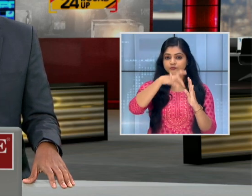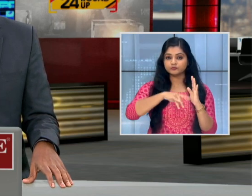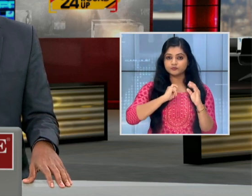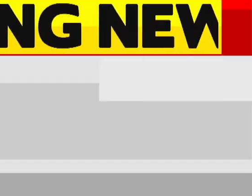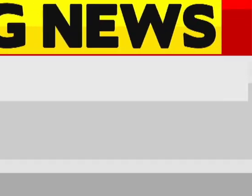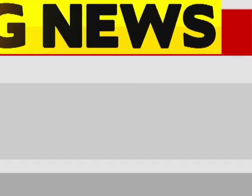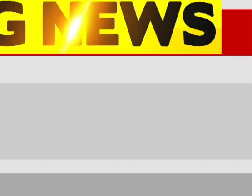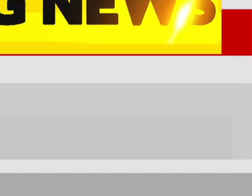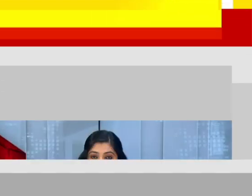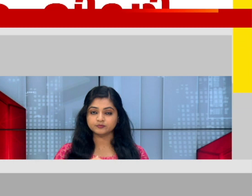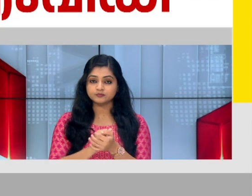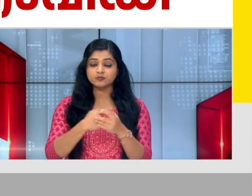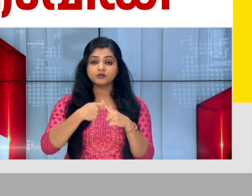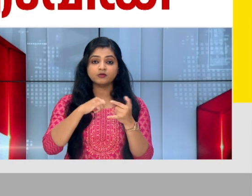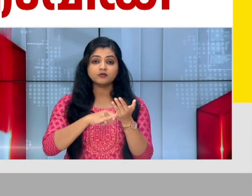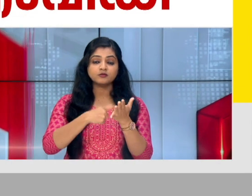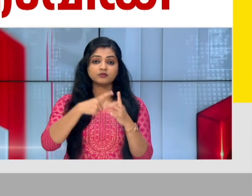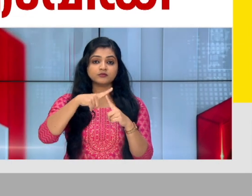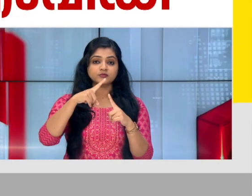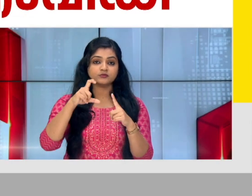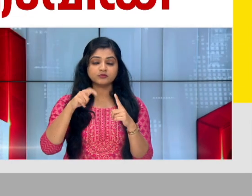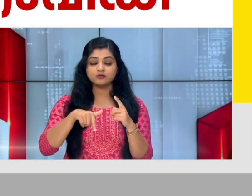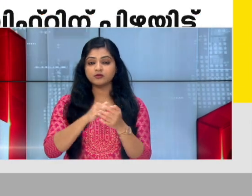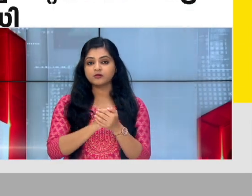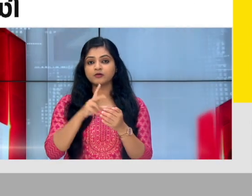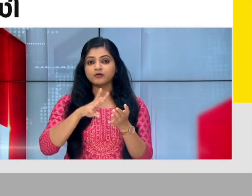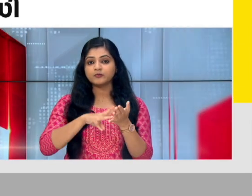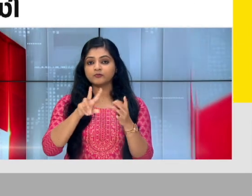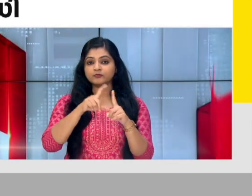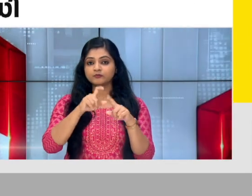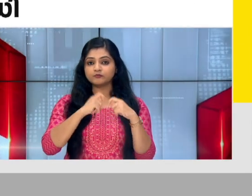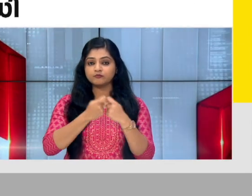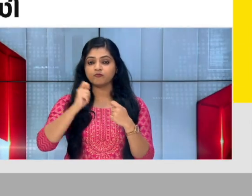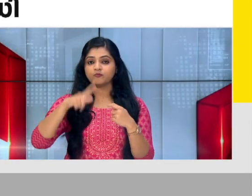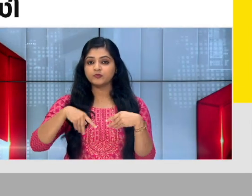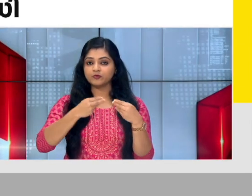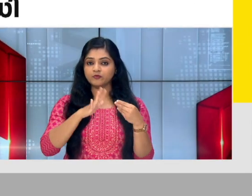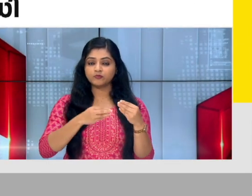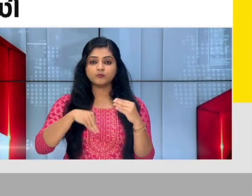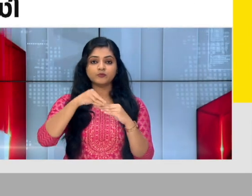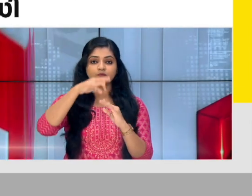ഷെഫീദ്, KSRTC തന്നെ ഗതാഗത വകുപ്പ് പിഴയിടുന്നു, എന്താണ് അതിൻ്റെ വിശദാംശങ്ങൾ?